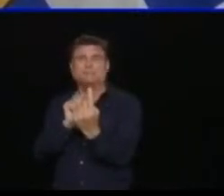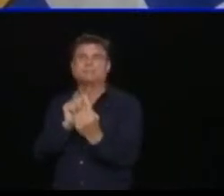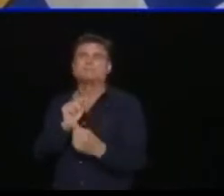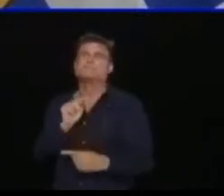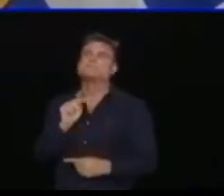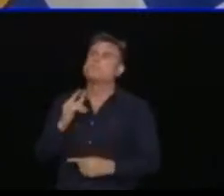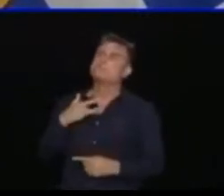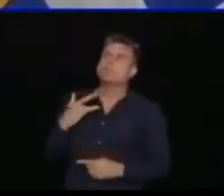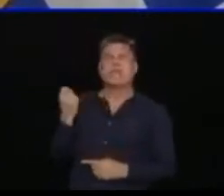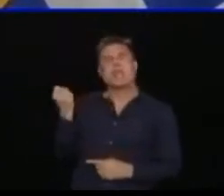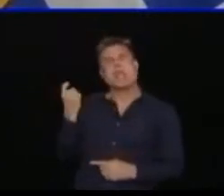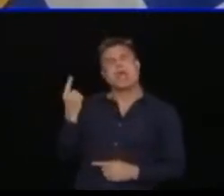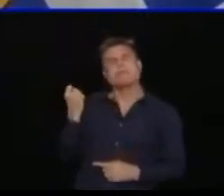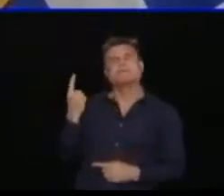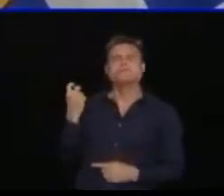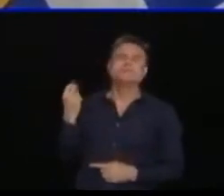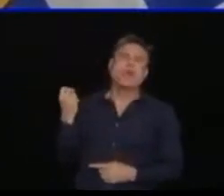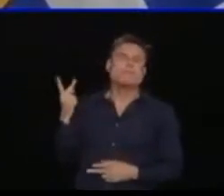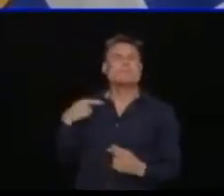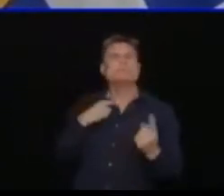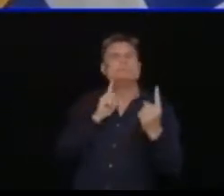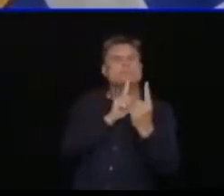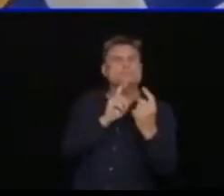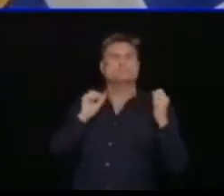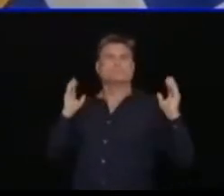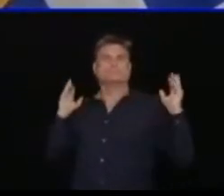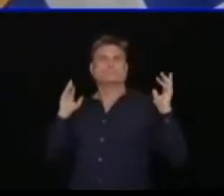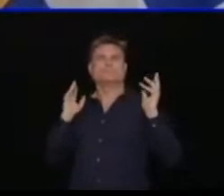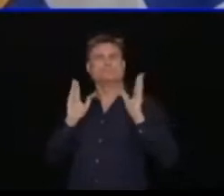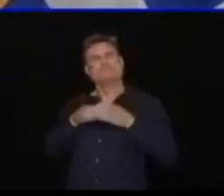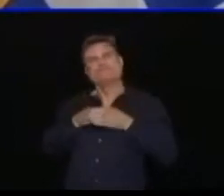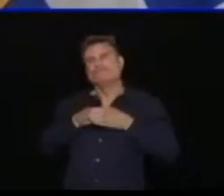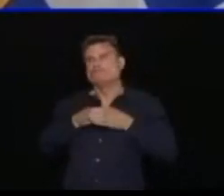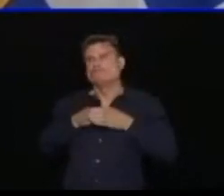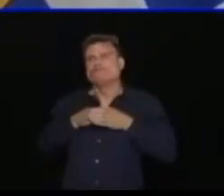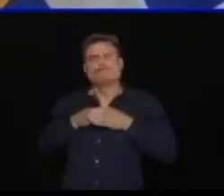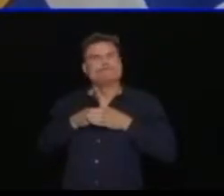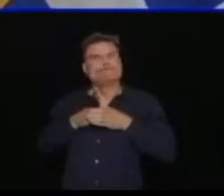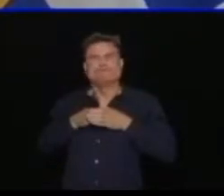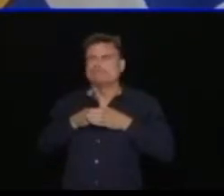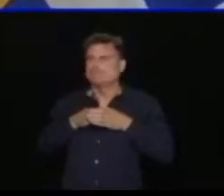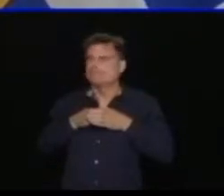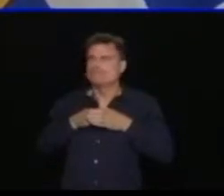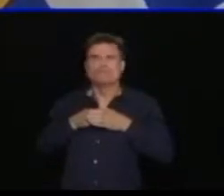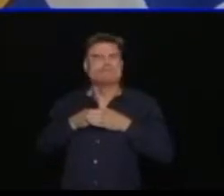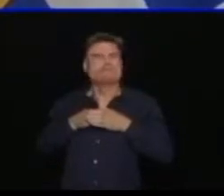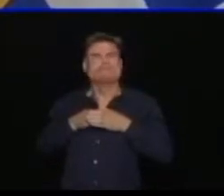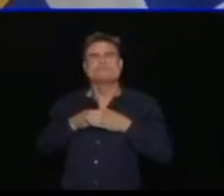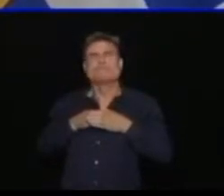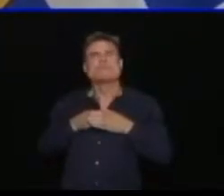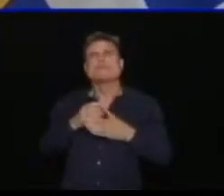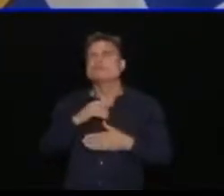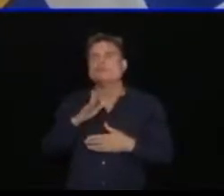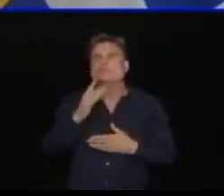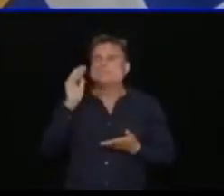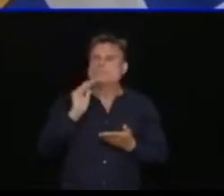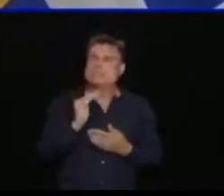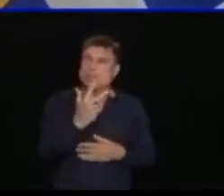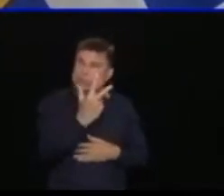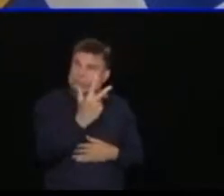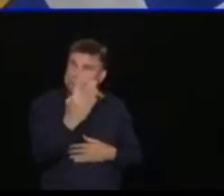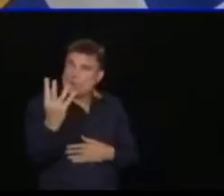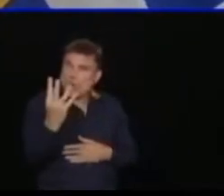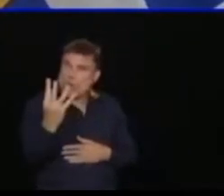of all 很 of this. 多 They 的 wanted to go 接 away. 触 I 接 think I 触 wanted 的 to go away. 工作量 But 跟踪 we 跟踪量 have to live through this and be able to live our